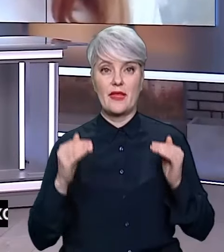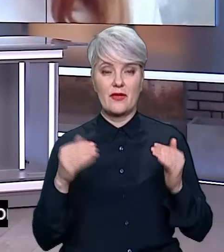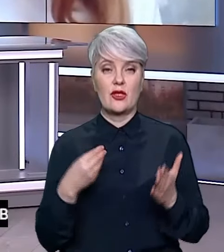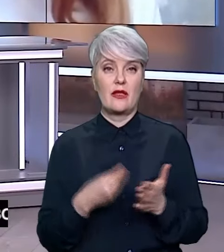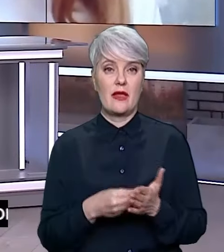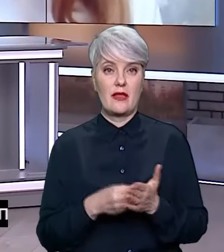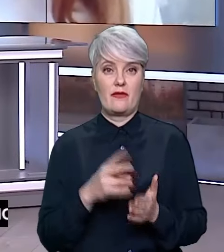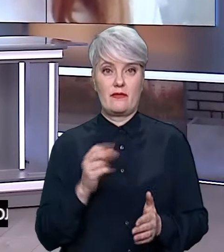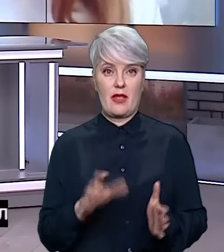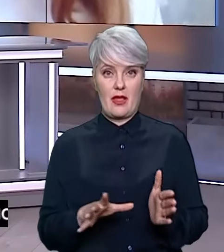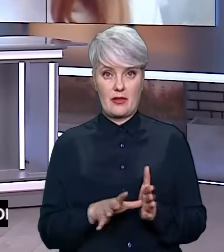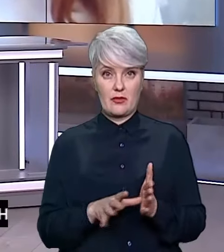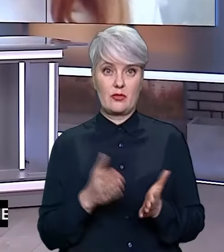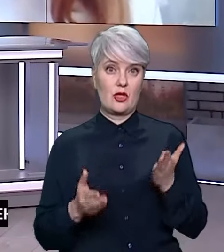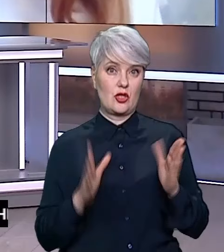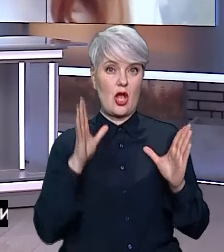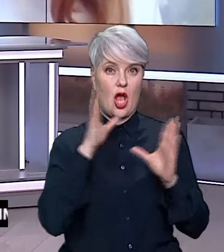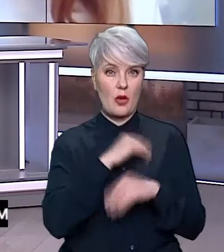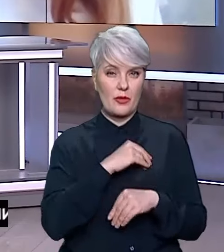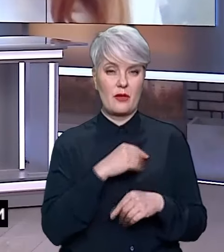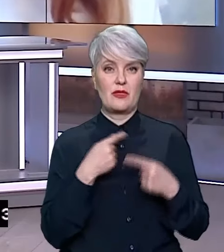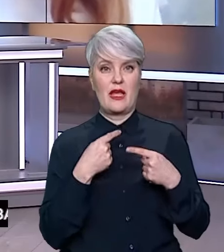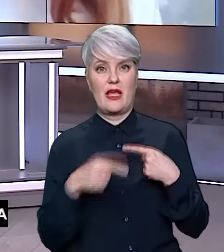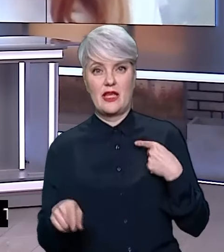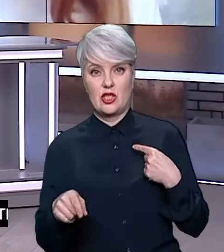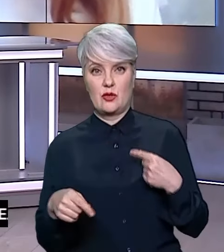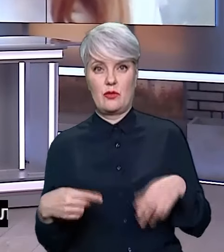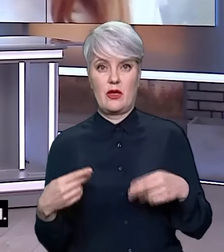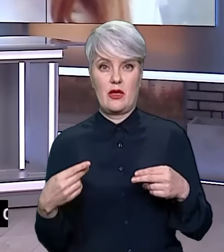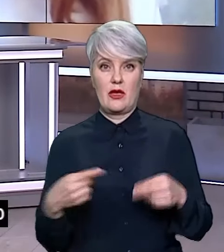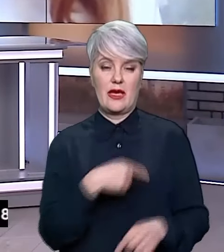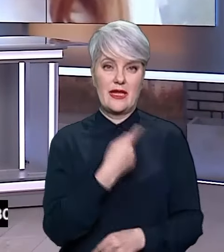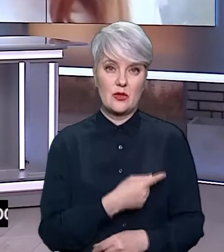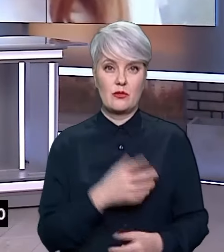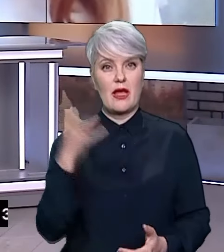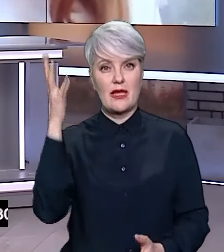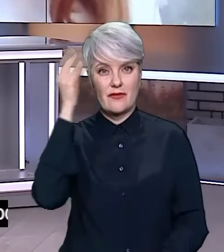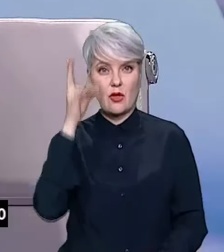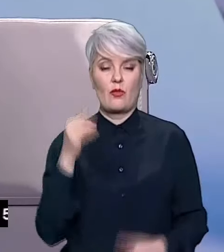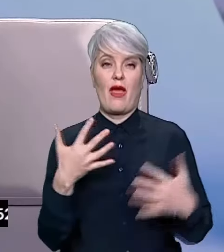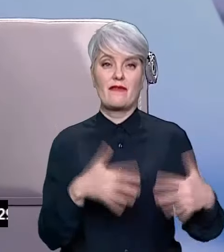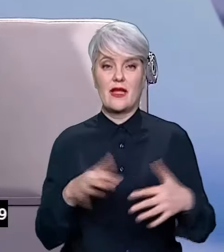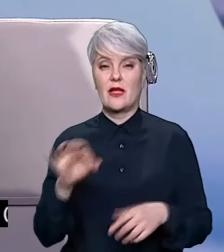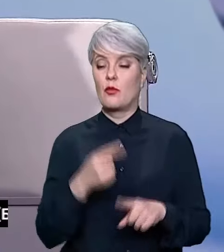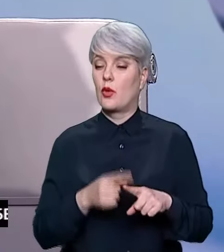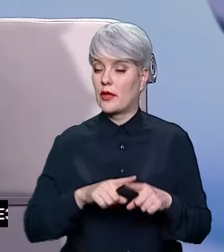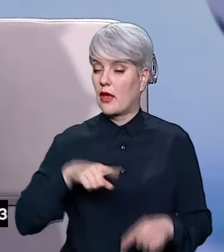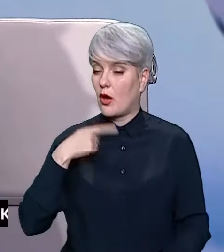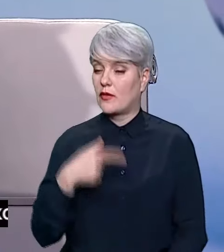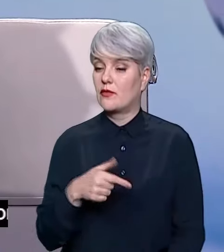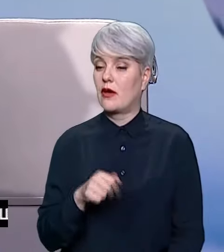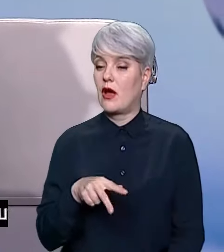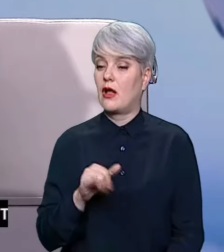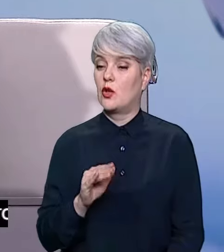на електроенергію, чи все ж таки обійдемося іншими ресурсами, зважаючи на ті втрати, про які говорив Герман Галущенко?